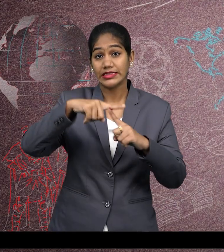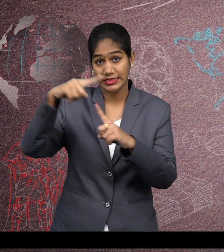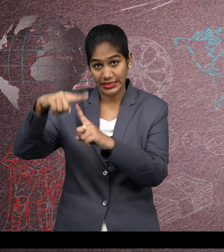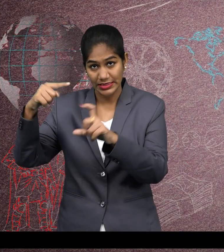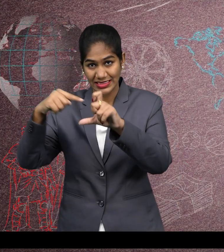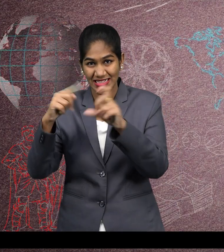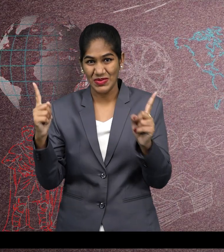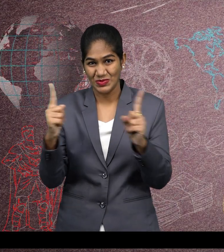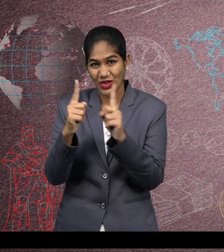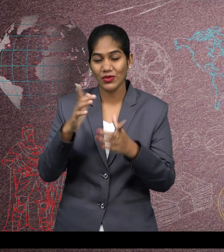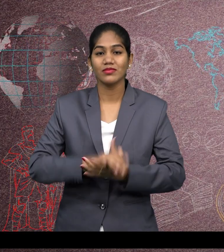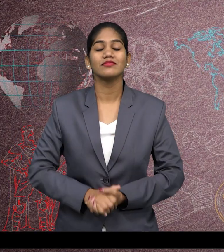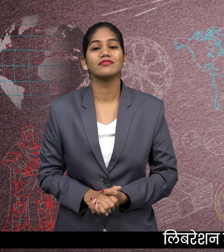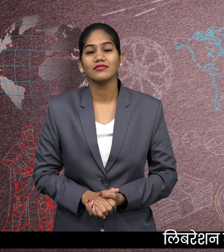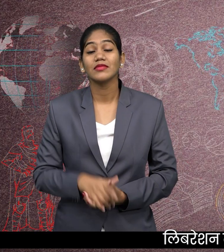LTTE